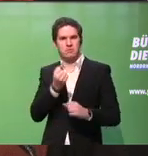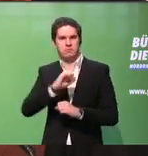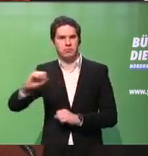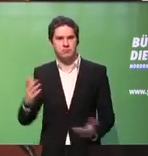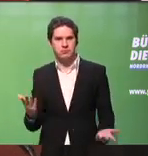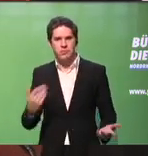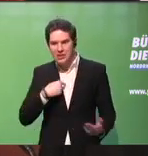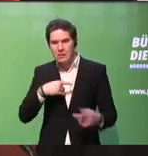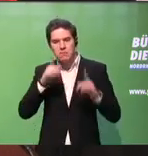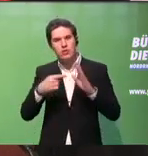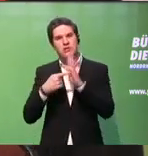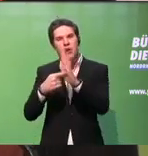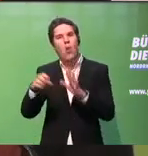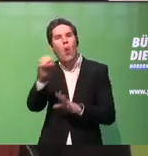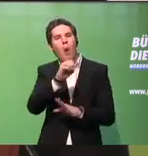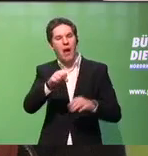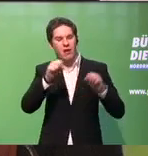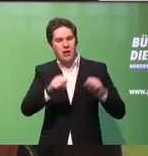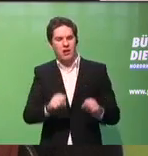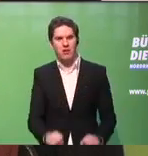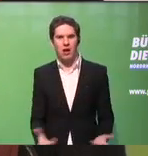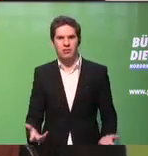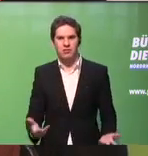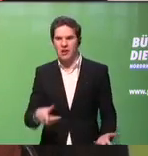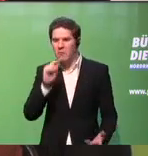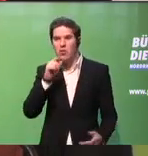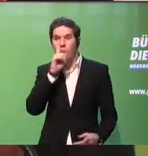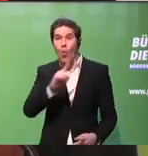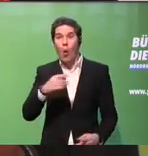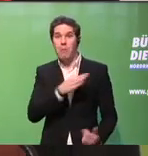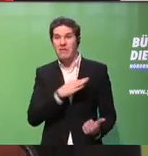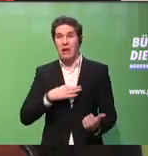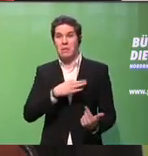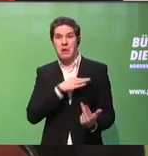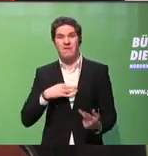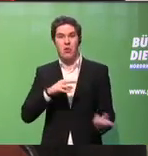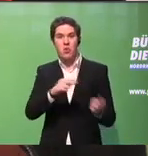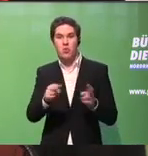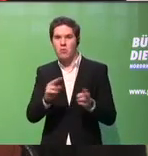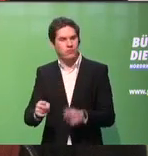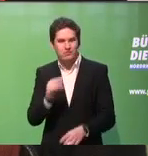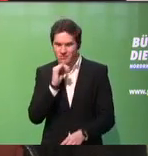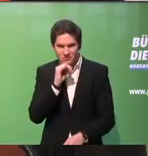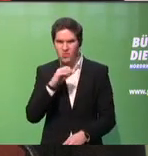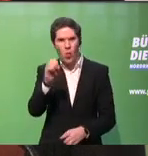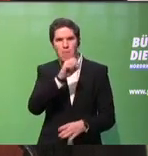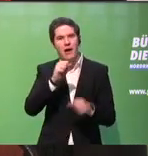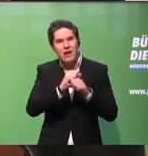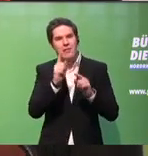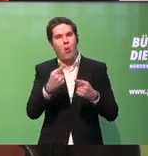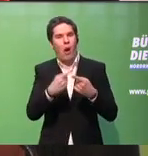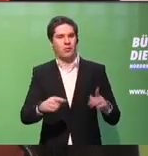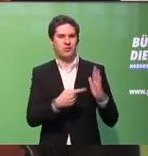auch anders geht, dass Europa nicht synonym für Privatisierung und Deregulierung ist. Denn